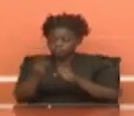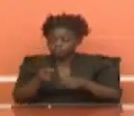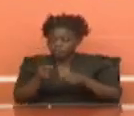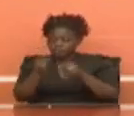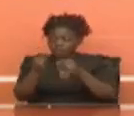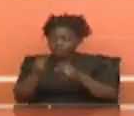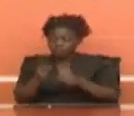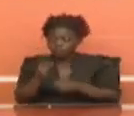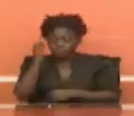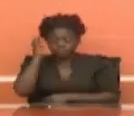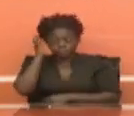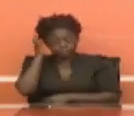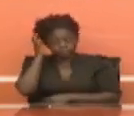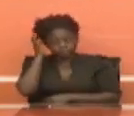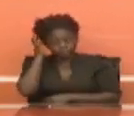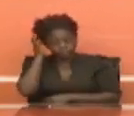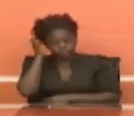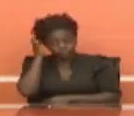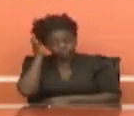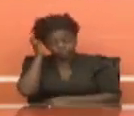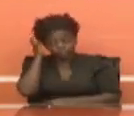mu gataliiko nfuufu.